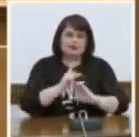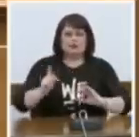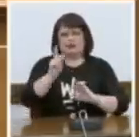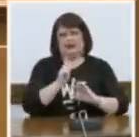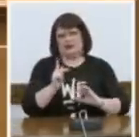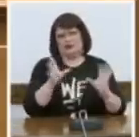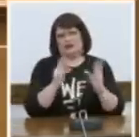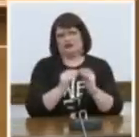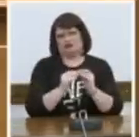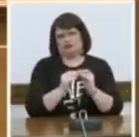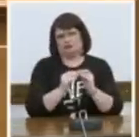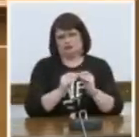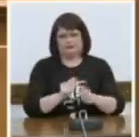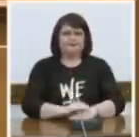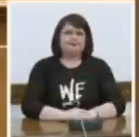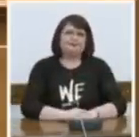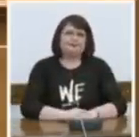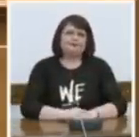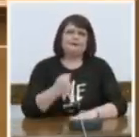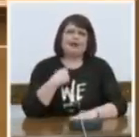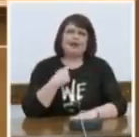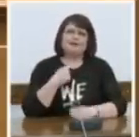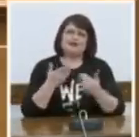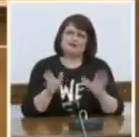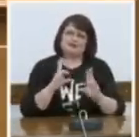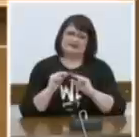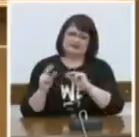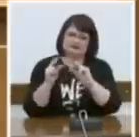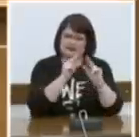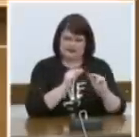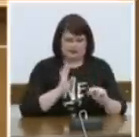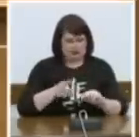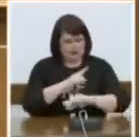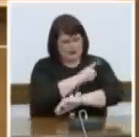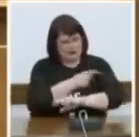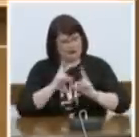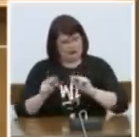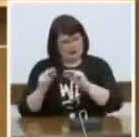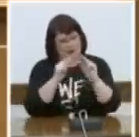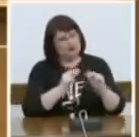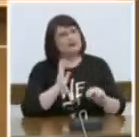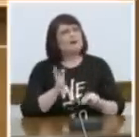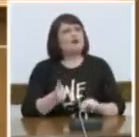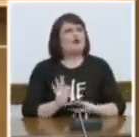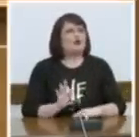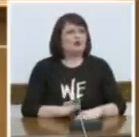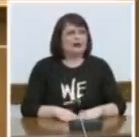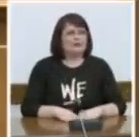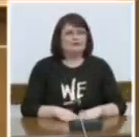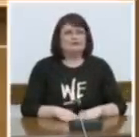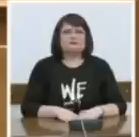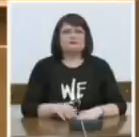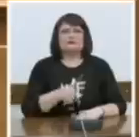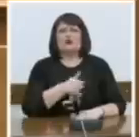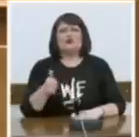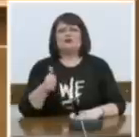επίπεδο κορυφής. Σε αυτό εμείς ανοίγουμε τη συζήτηση. Και έχουμε τη δυνατότητα, γιατί δεν έχουμε χώρο ούτε για παραγωγισμούς, ούτε για κάποιους